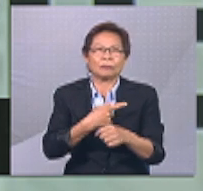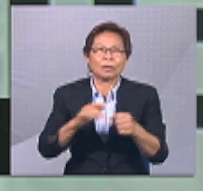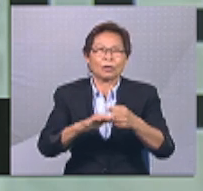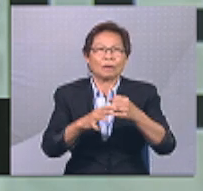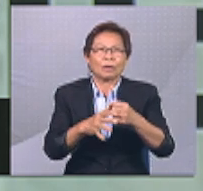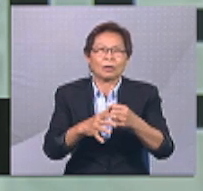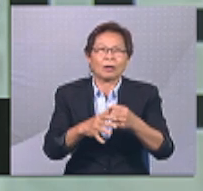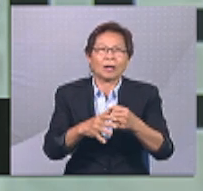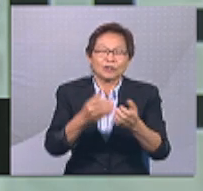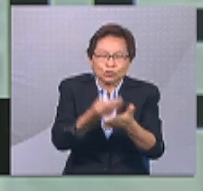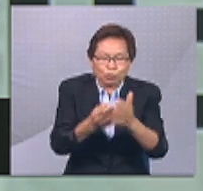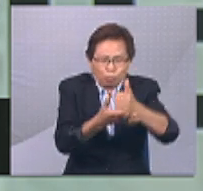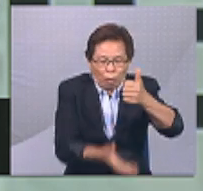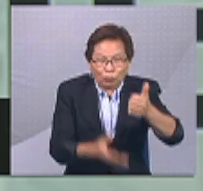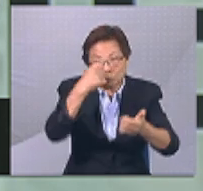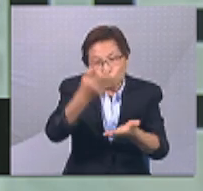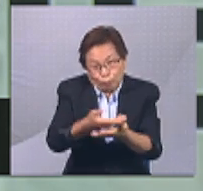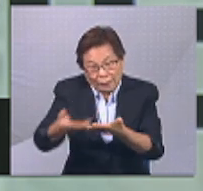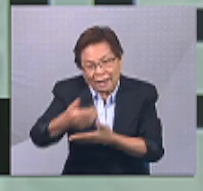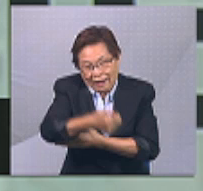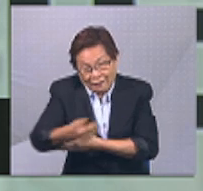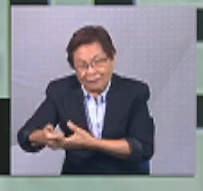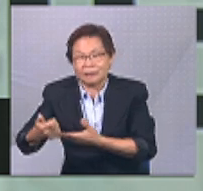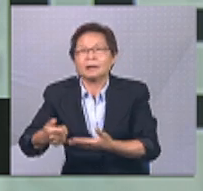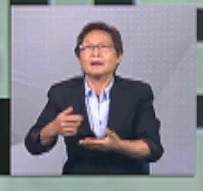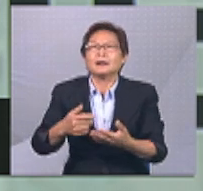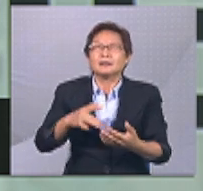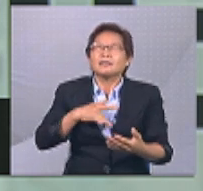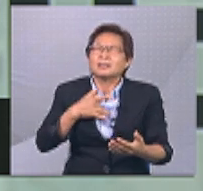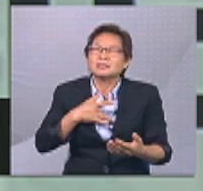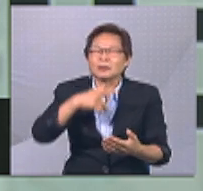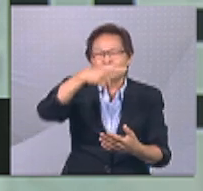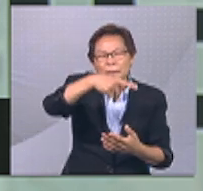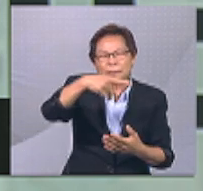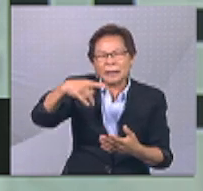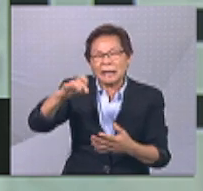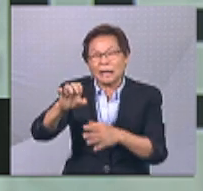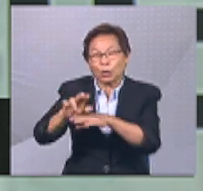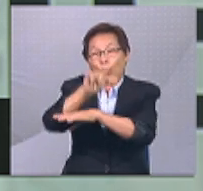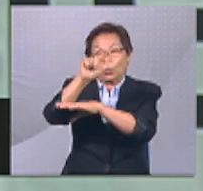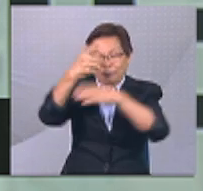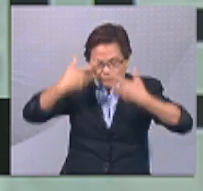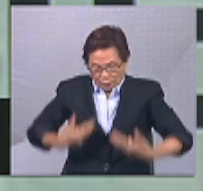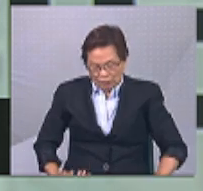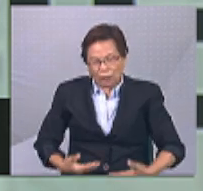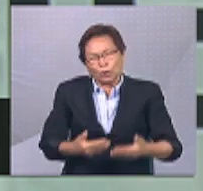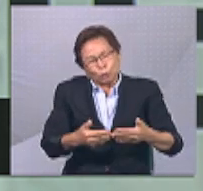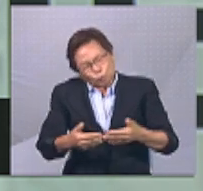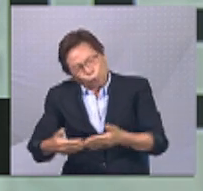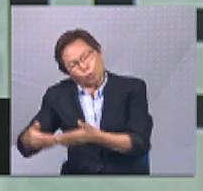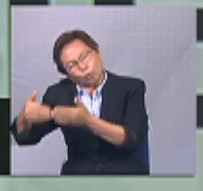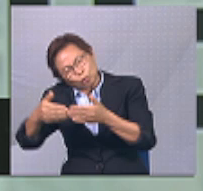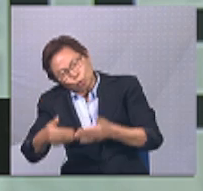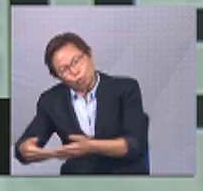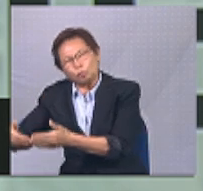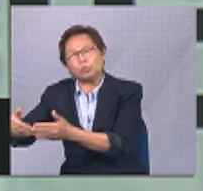perolehan peralatan. Tetapi yang kita rasa ialah PPE ini ialah penggunaan PPE ini secara berterusan. Jadi